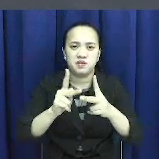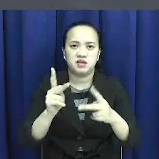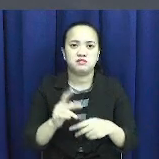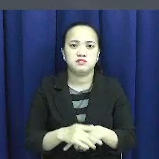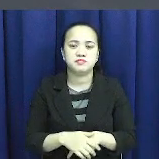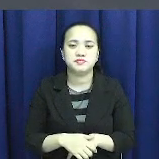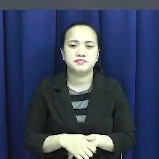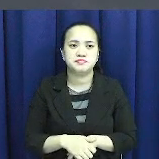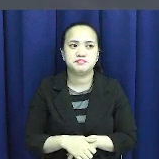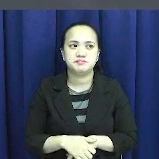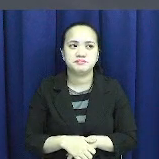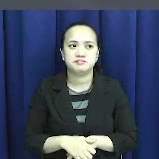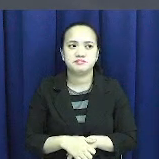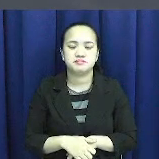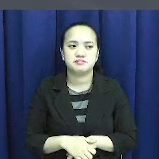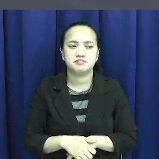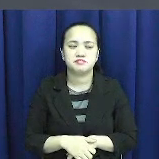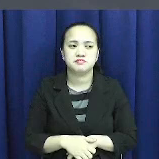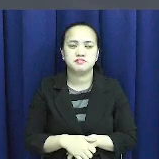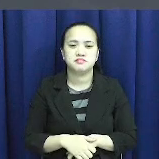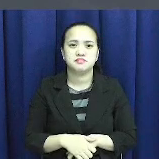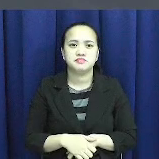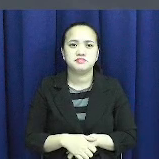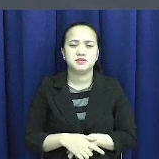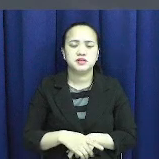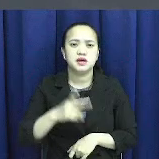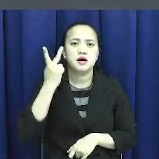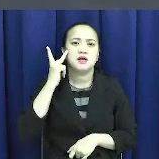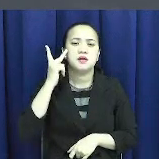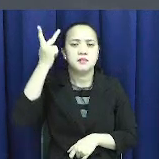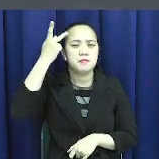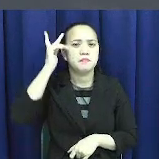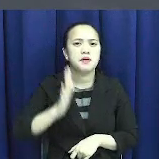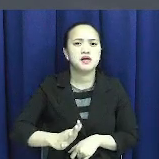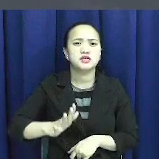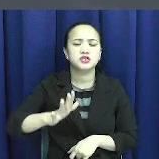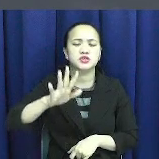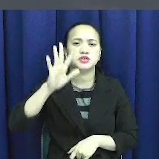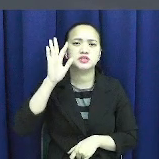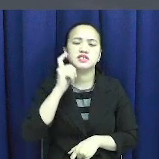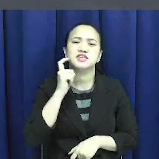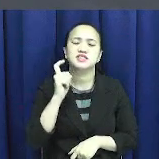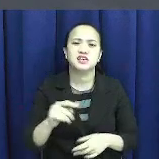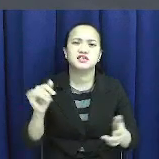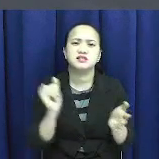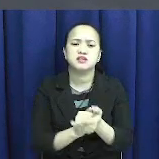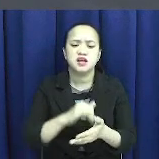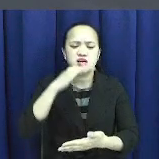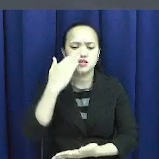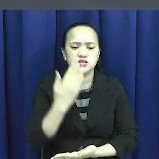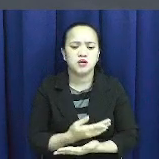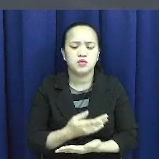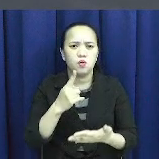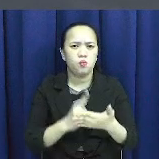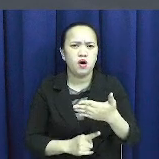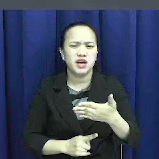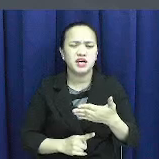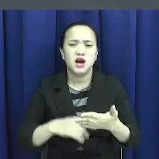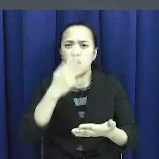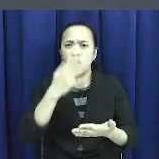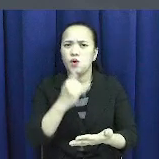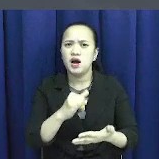offering plate. Sabi ng pastor, son, bakit ganyan ang ginawa mo? Offering yan para sa Panginoon, bakit